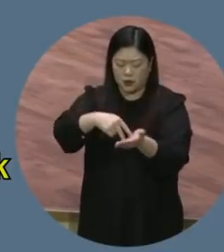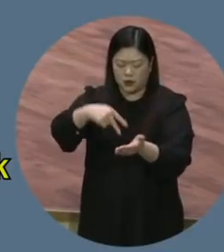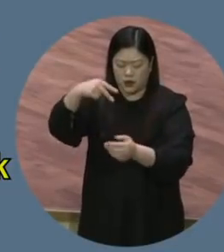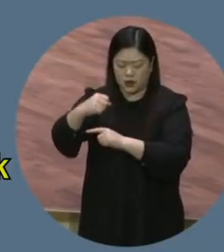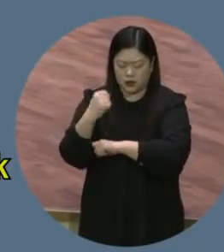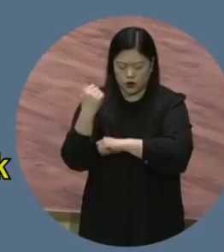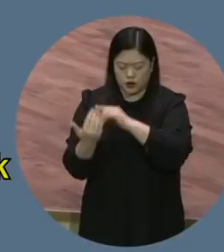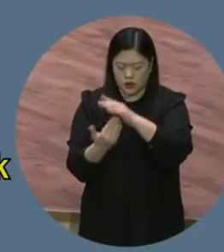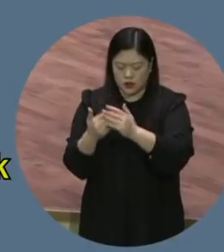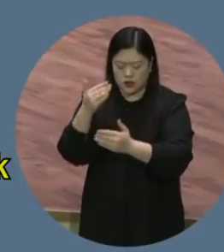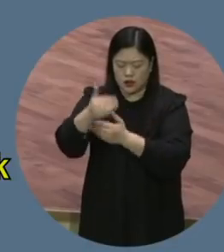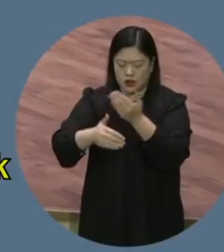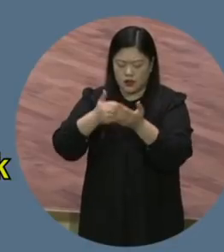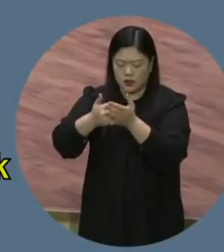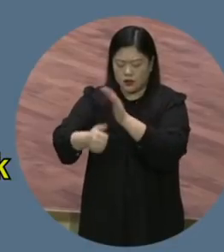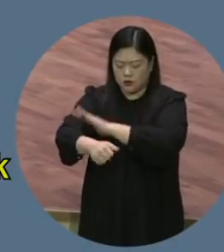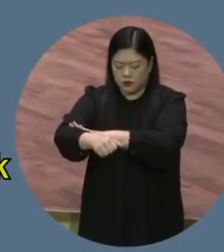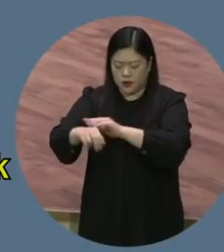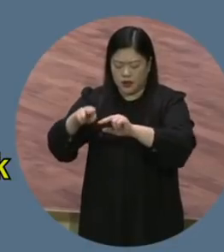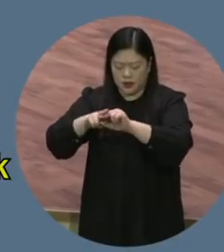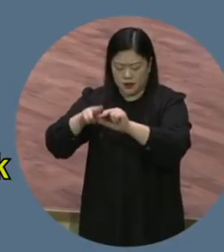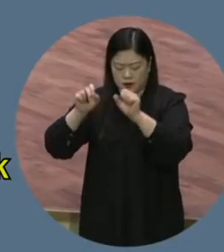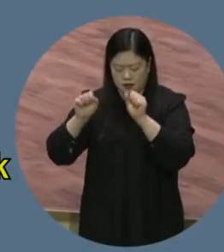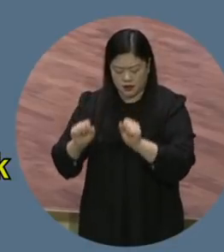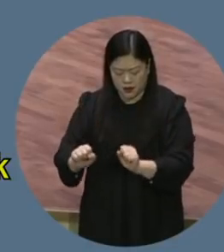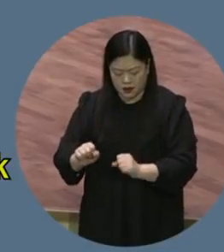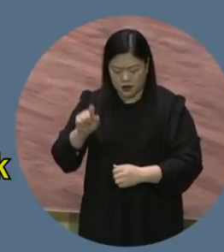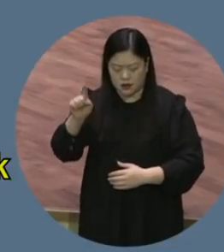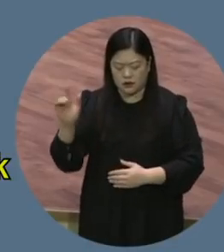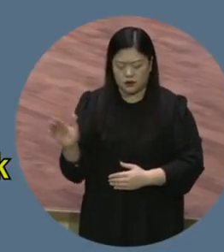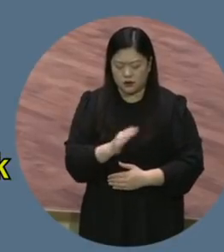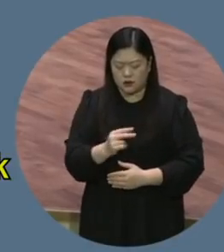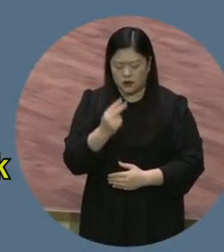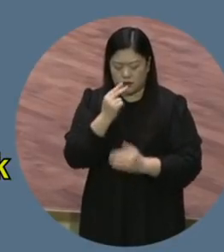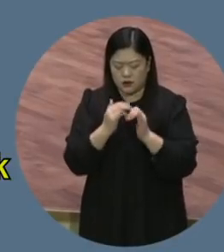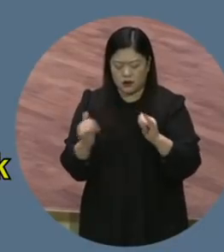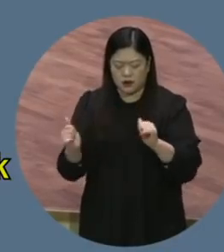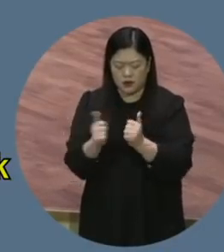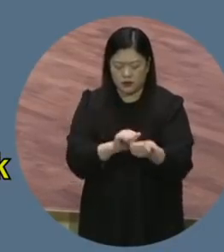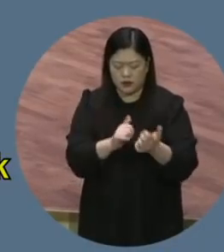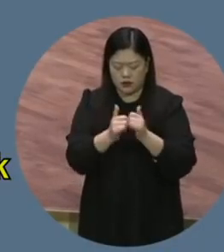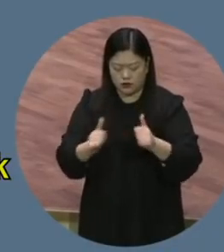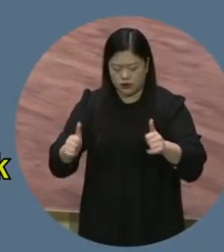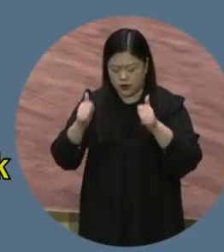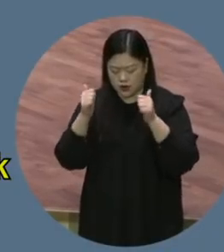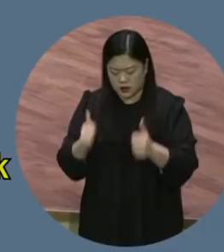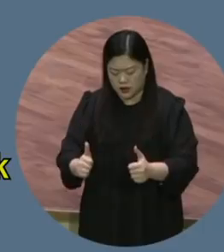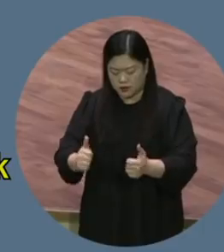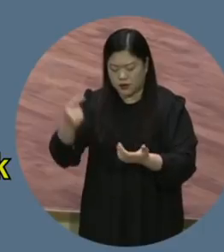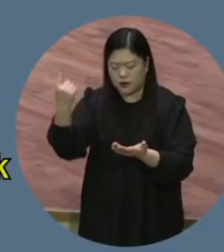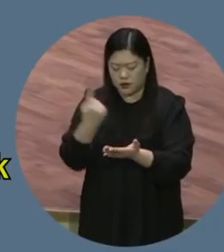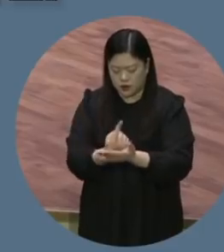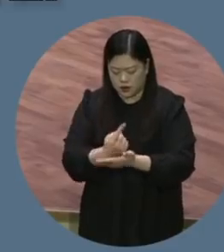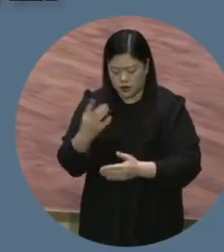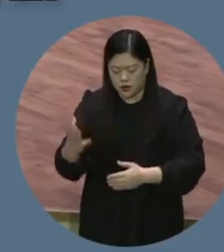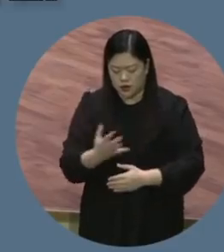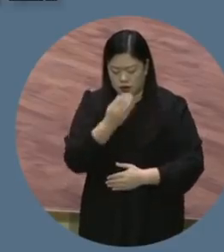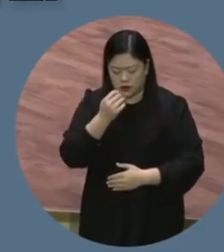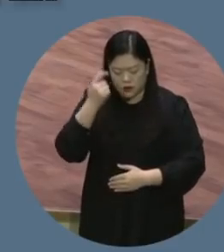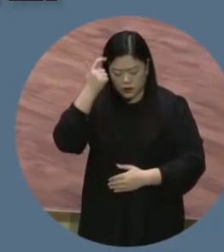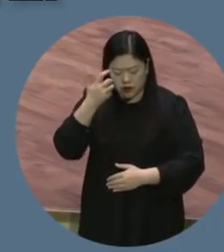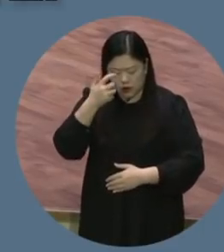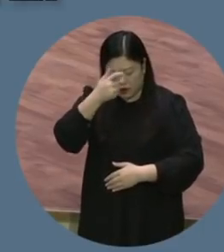하늘에 오르사 전능하신 하나님 우편에 앉아 계시다가 저리로서 산자와 죽은 자를 심판하러